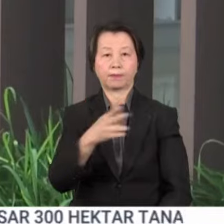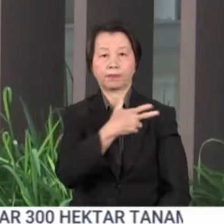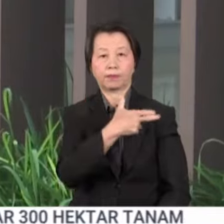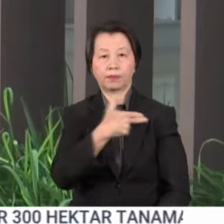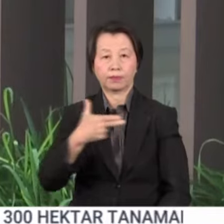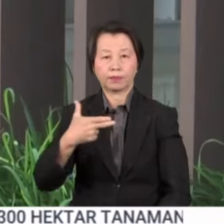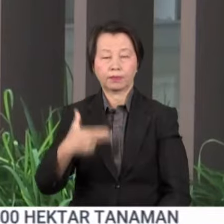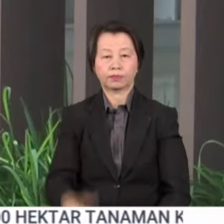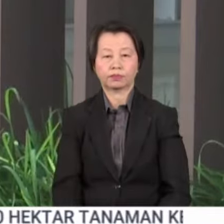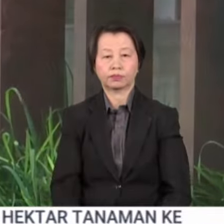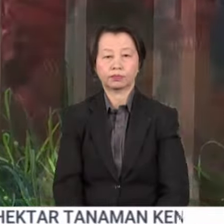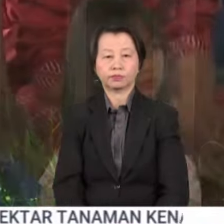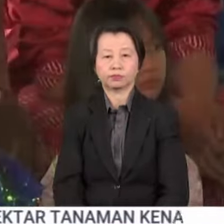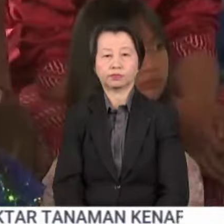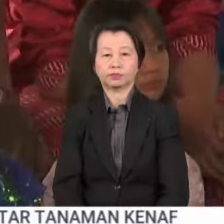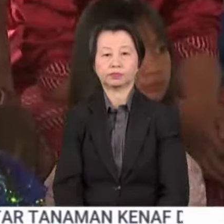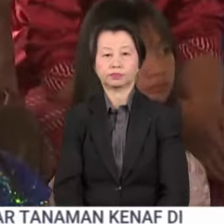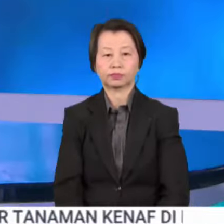Indonesia.